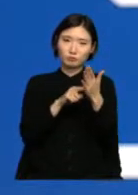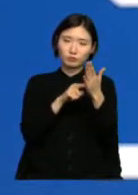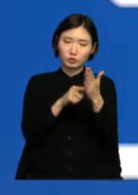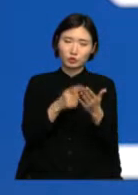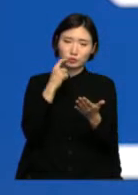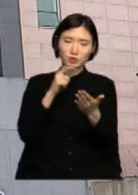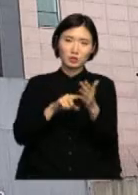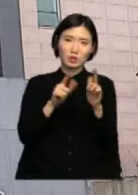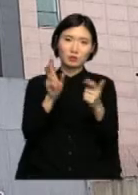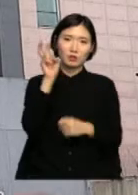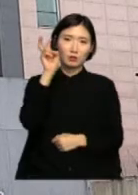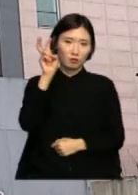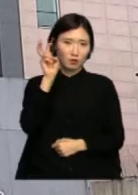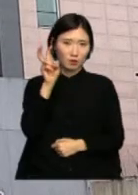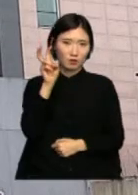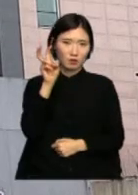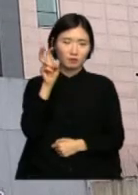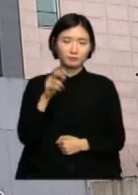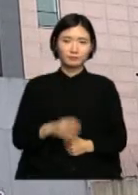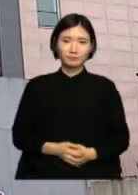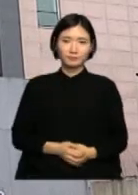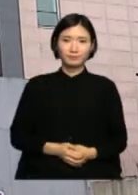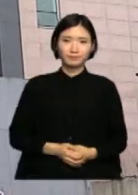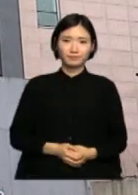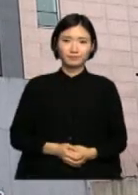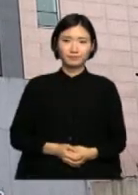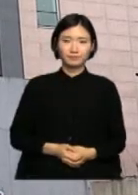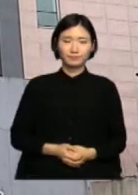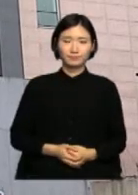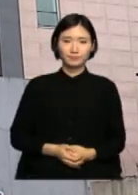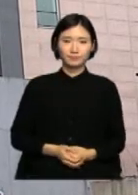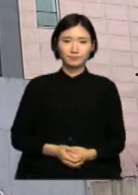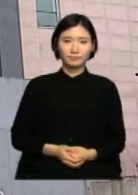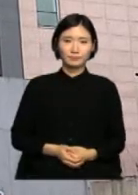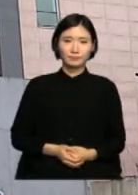않을 것이라는 전망도 나오고 있습니다. 딜라이브 설경기 케이블TV 조성엽입니다.